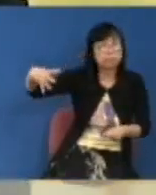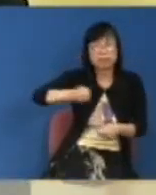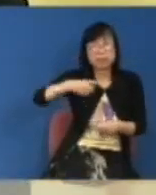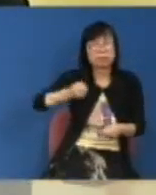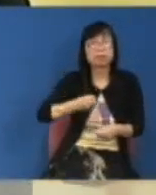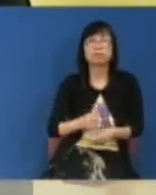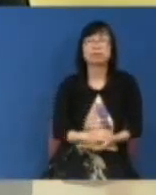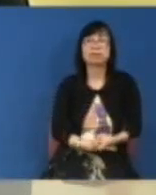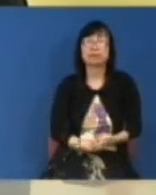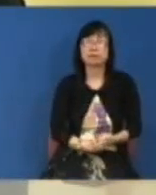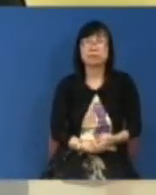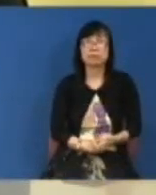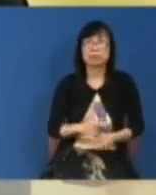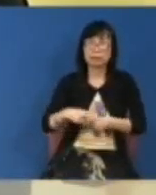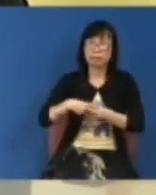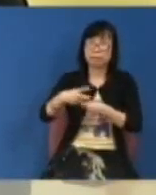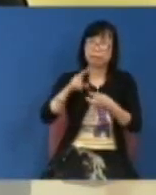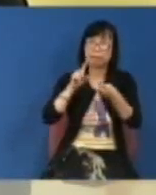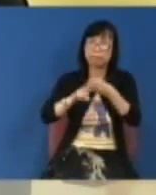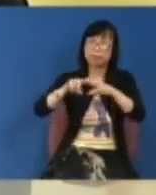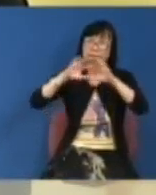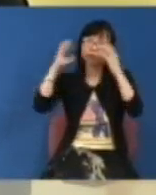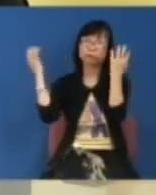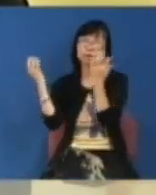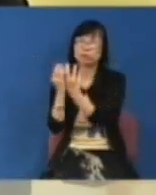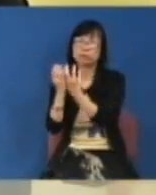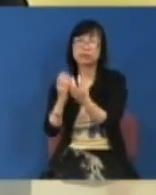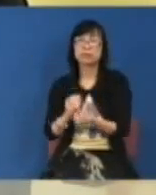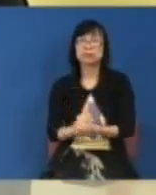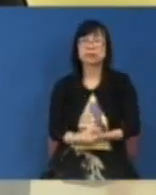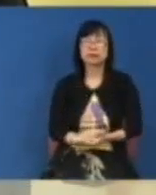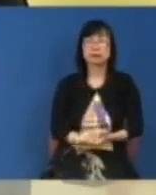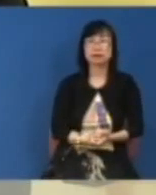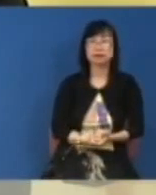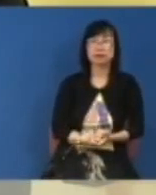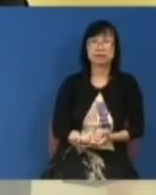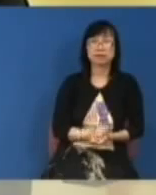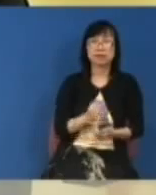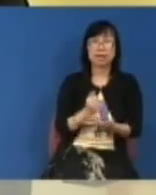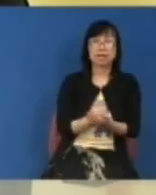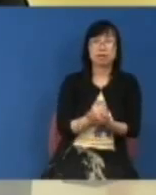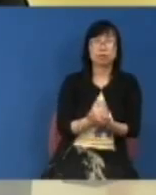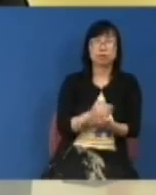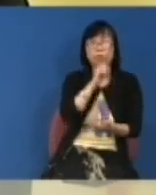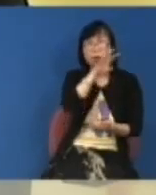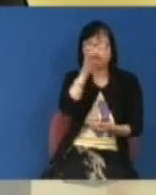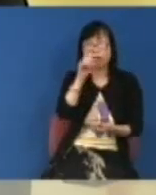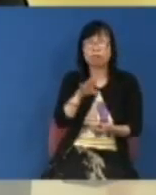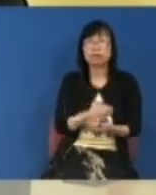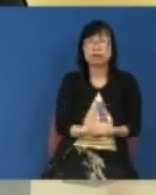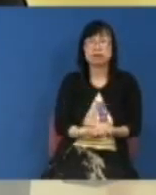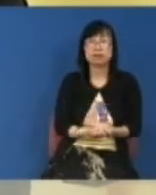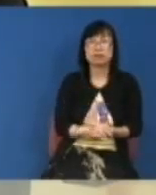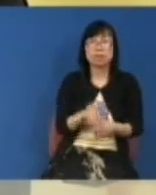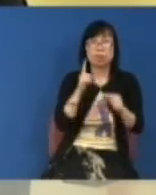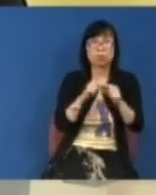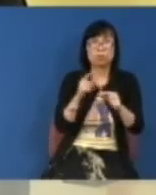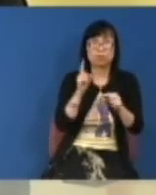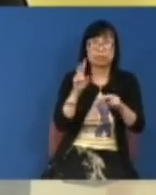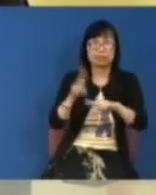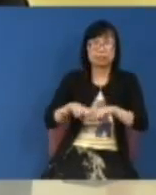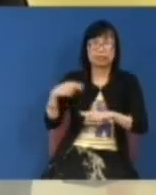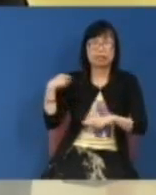個就係、是民主黨即係喺佢哋嘅成個論述裏邊就講過，就係話中央好擔心，如果佢